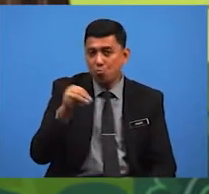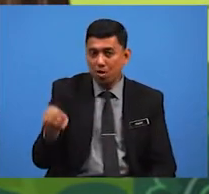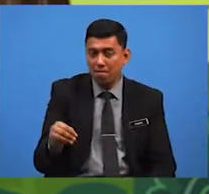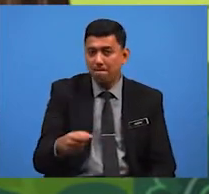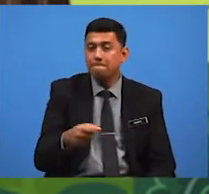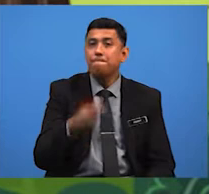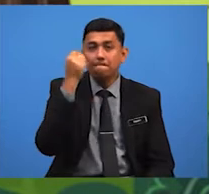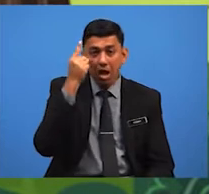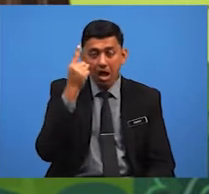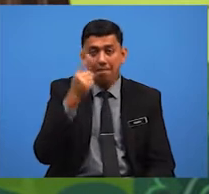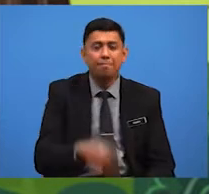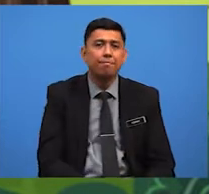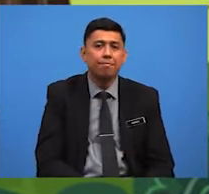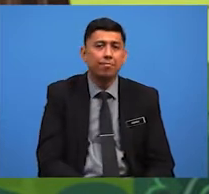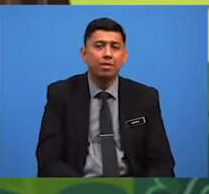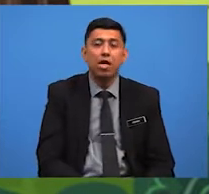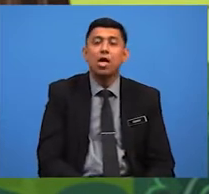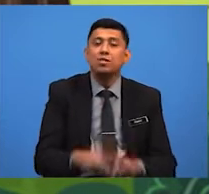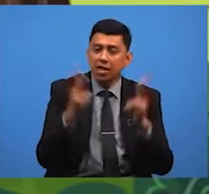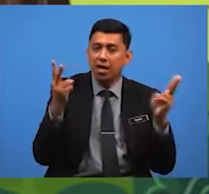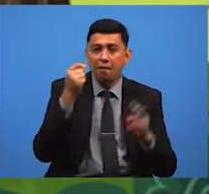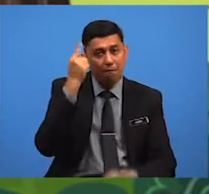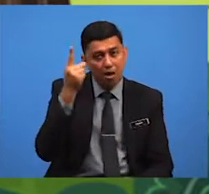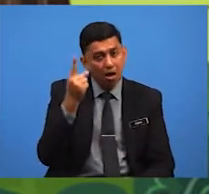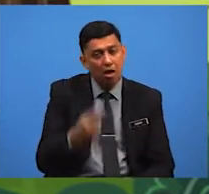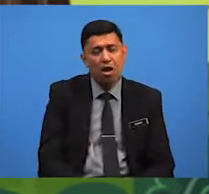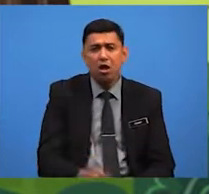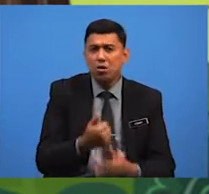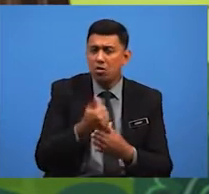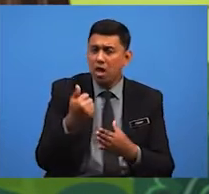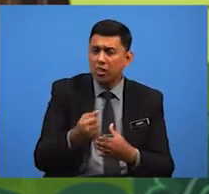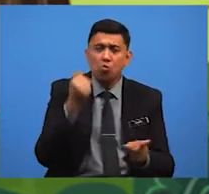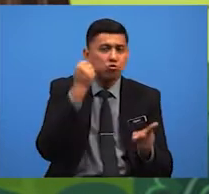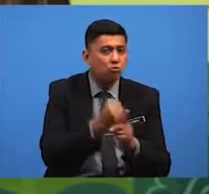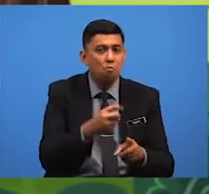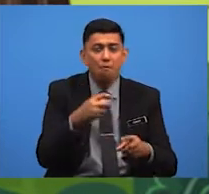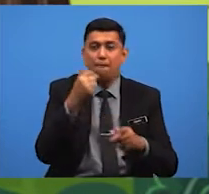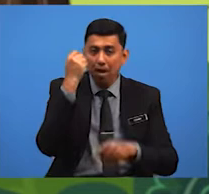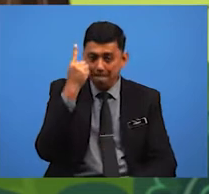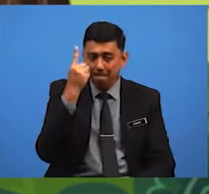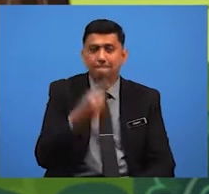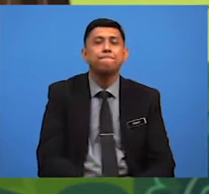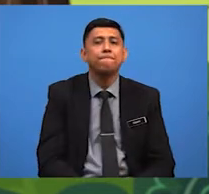murid-murid faham, sangat faham atau sungguh faham?